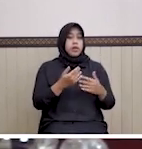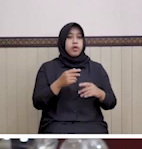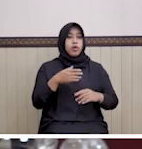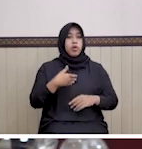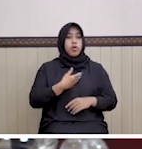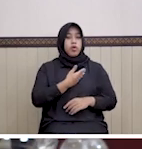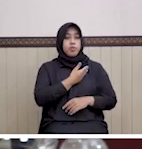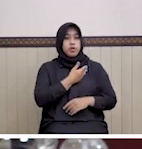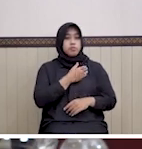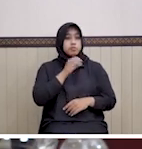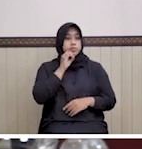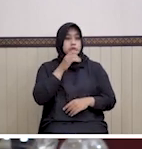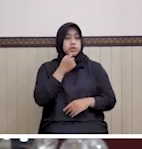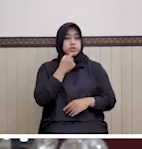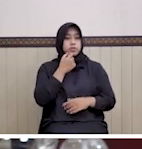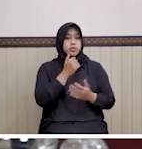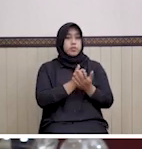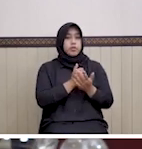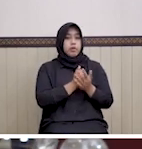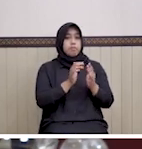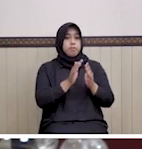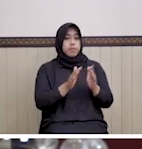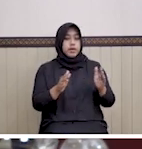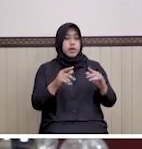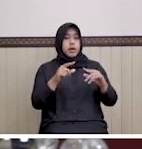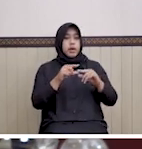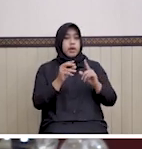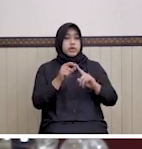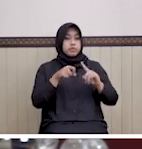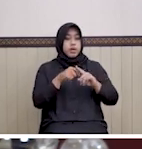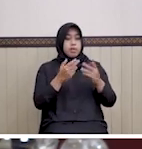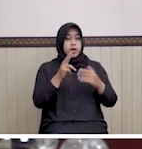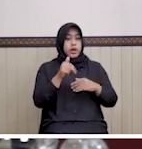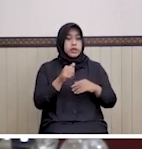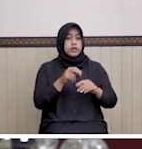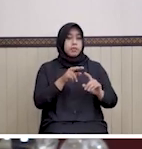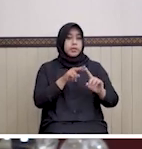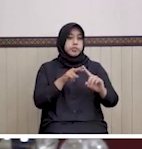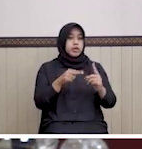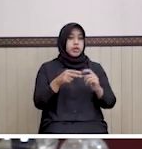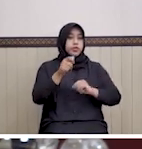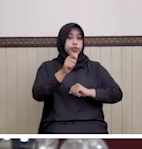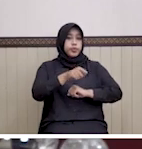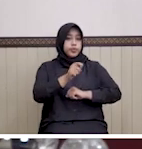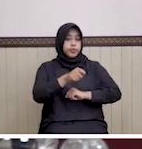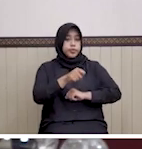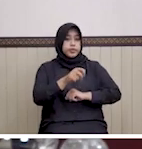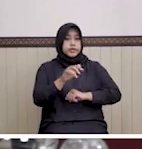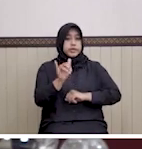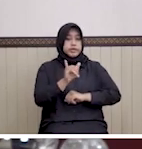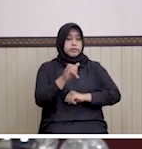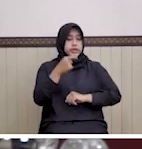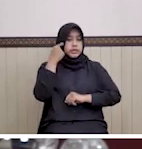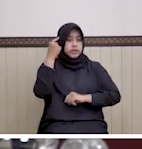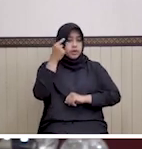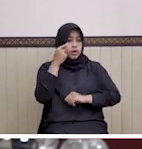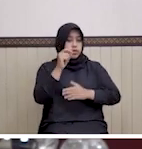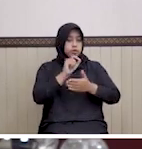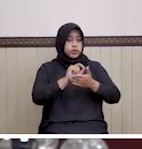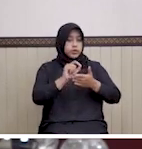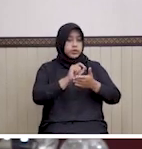korban itu bicaranya banyak sekali banyak aspek apalagi dari sudut hukum seperti selalu